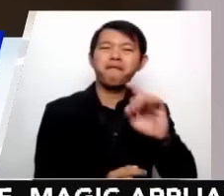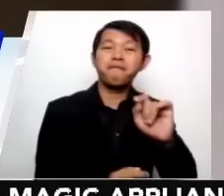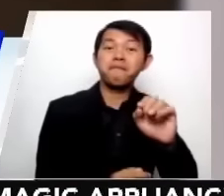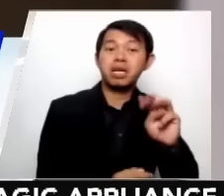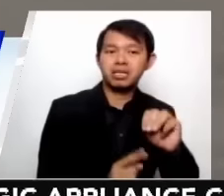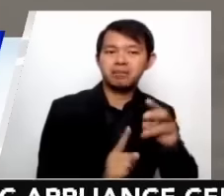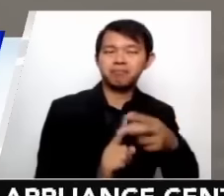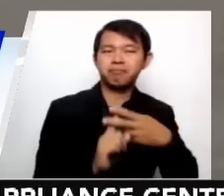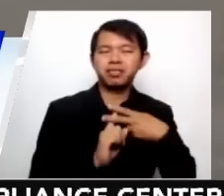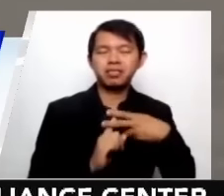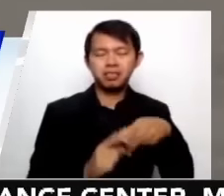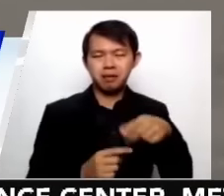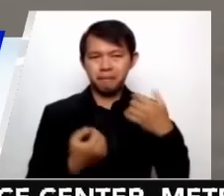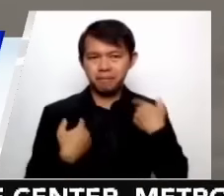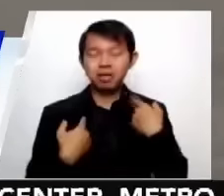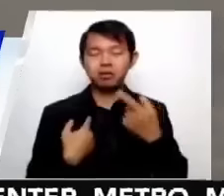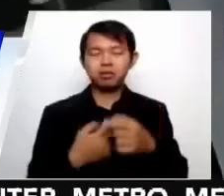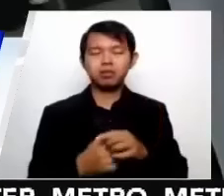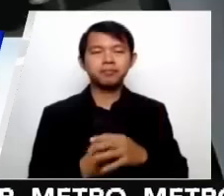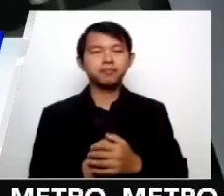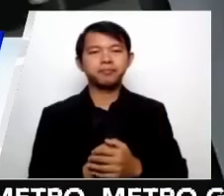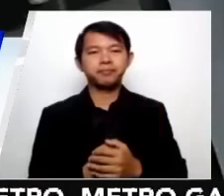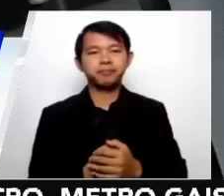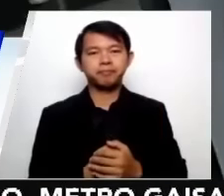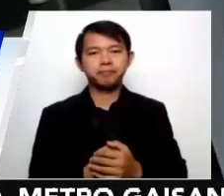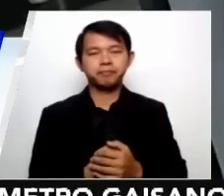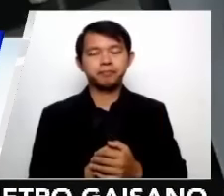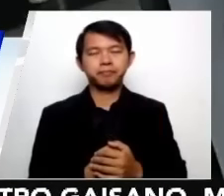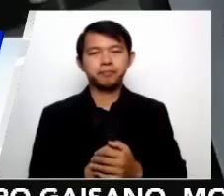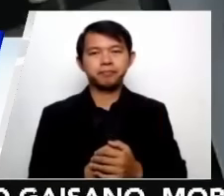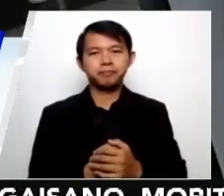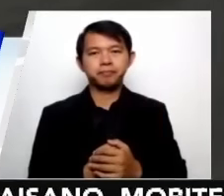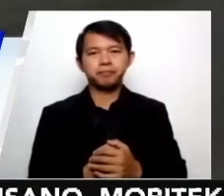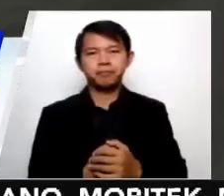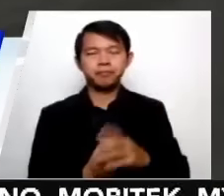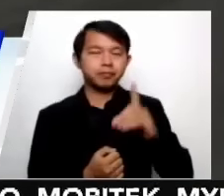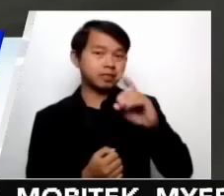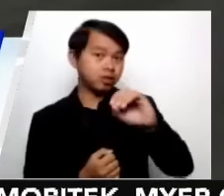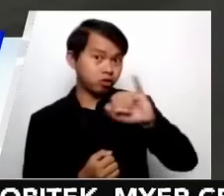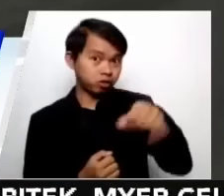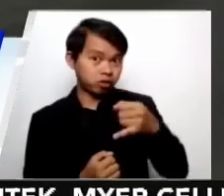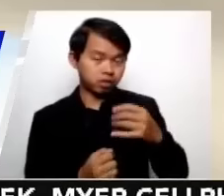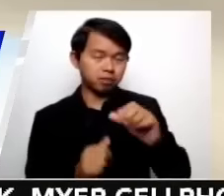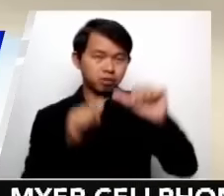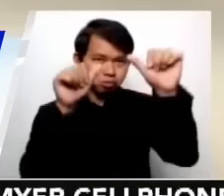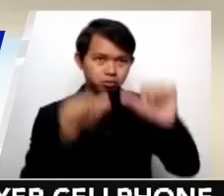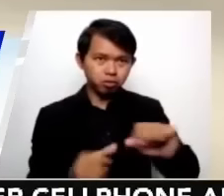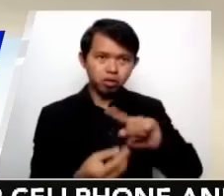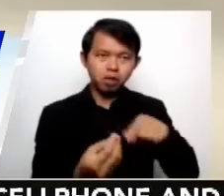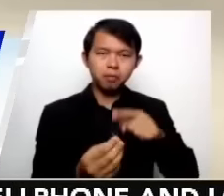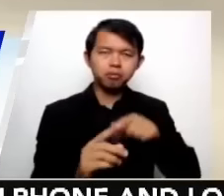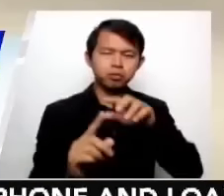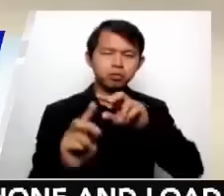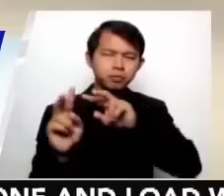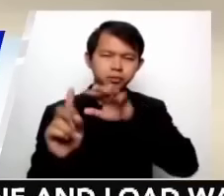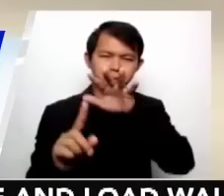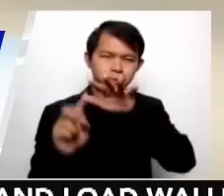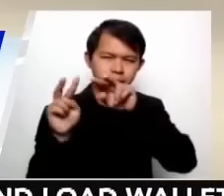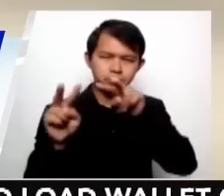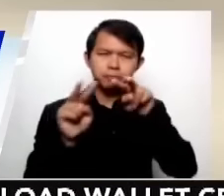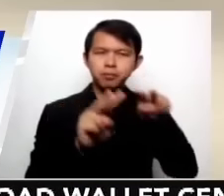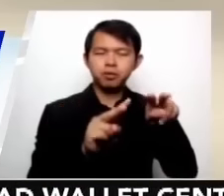naging tanong sa kanya. Naglabas na rin ng DOJ ng Immigration Lookout Bulletin Order laban kay Quiboloy. Maghahain rin